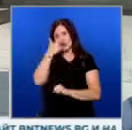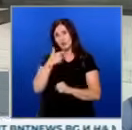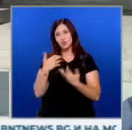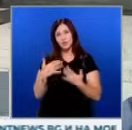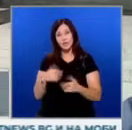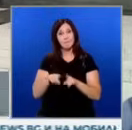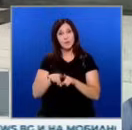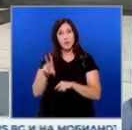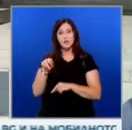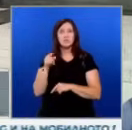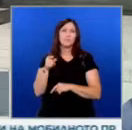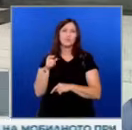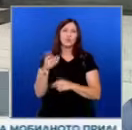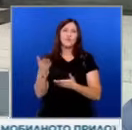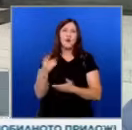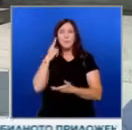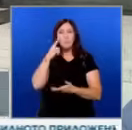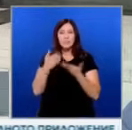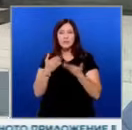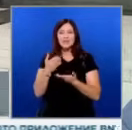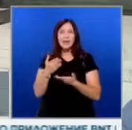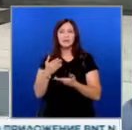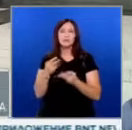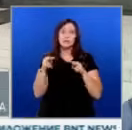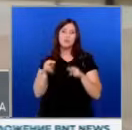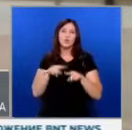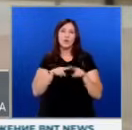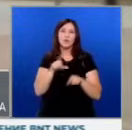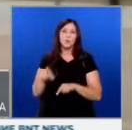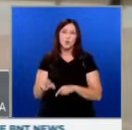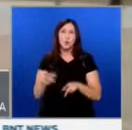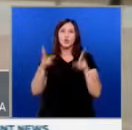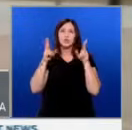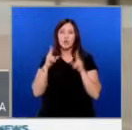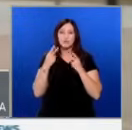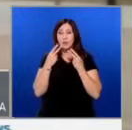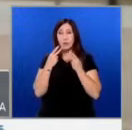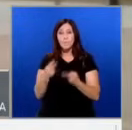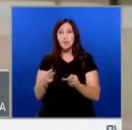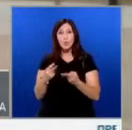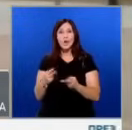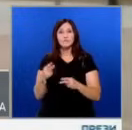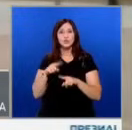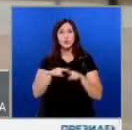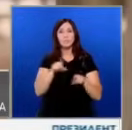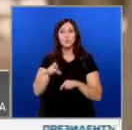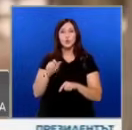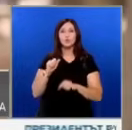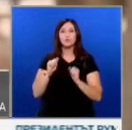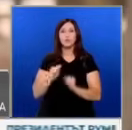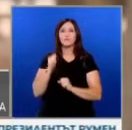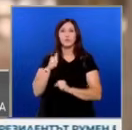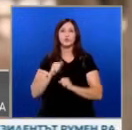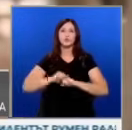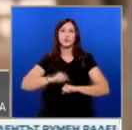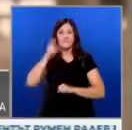личните данни, но пак казвам, това е преценка на съответния наблюдаващ прокурор. Решението на наблюдаващия прокурор се очаква утре. От община